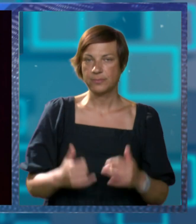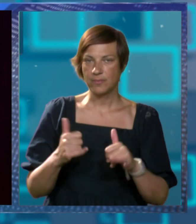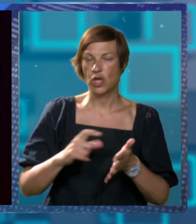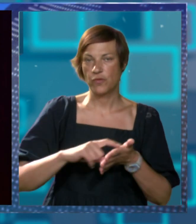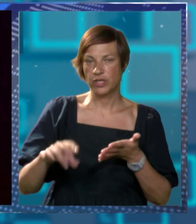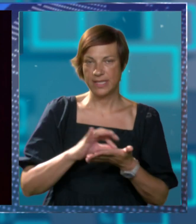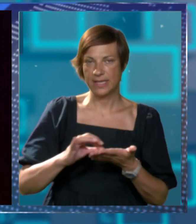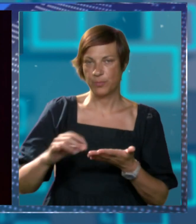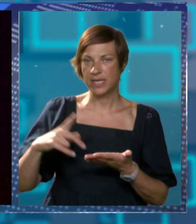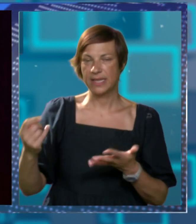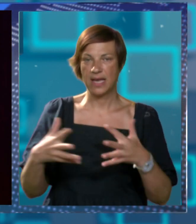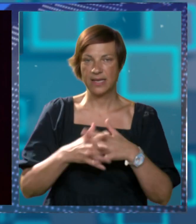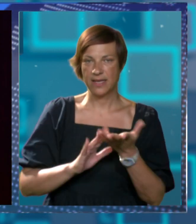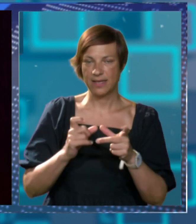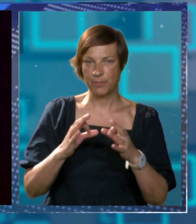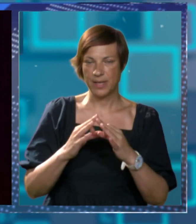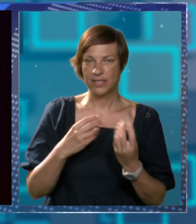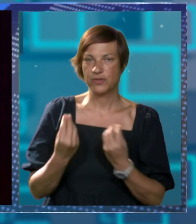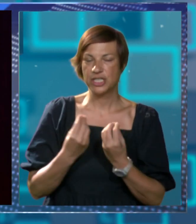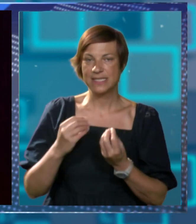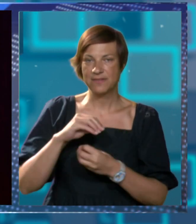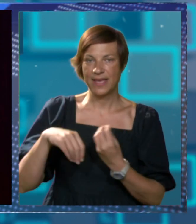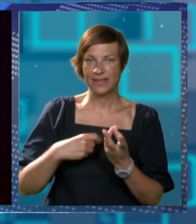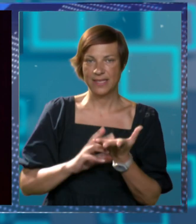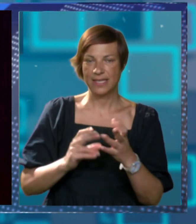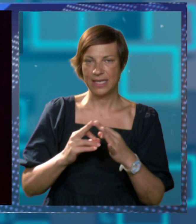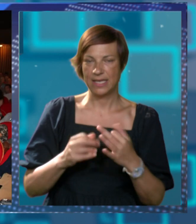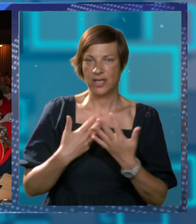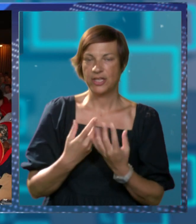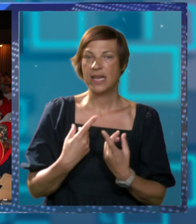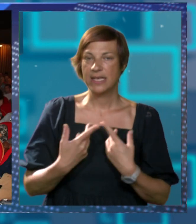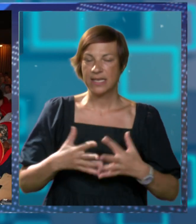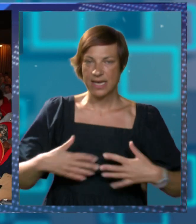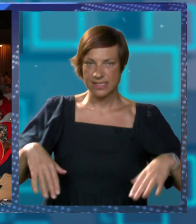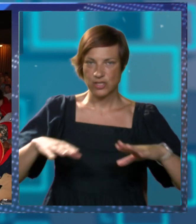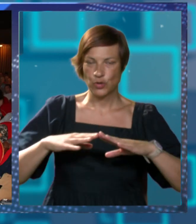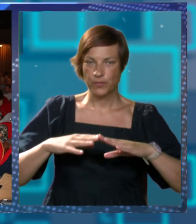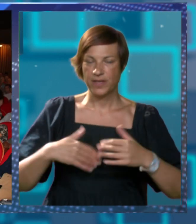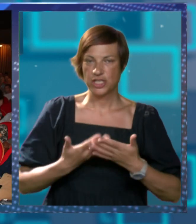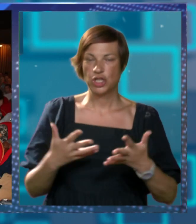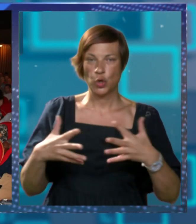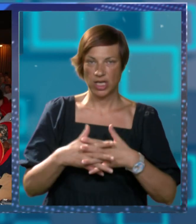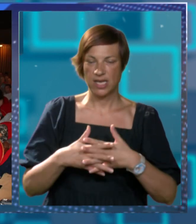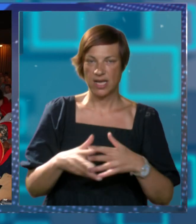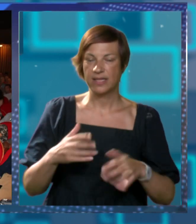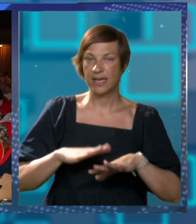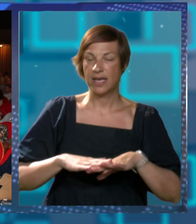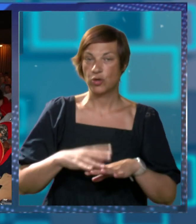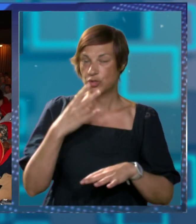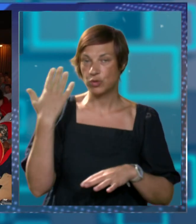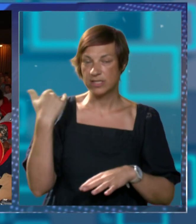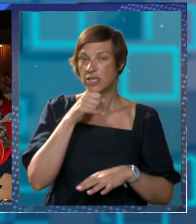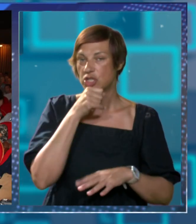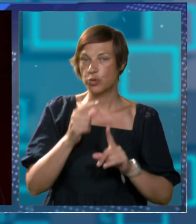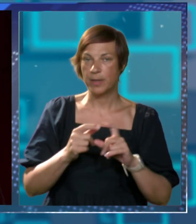Ovog tjedna obilježen je Dan grada Metkovića i blagdan Svetog Ilije. Tim povodom održana je svečana sjednica gradskog vijeća tog grada, na kojoj su